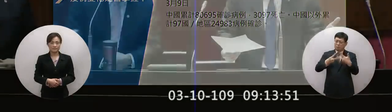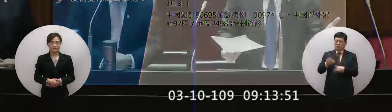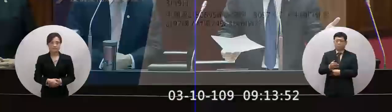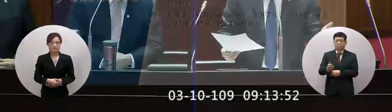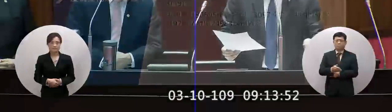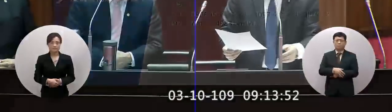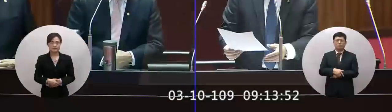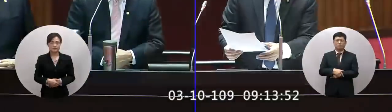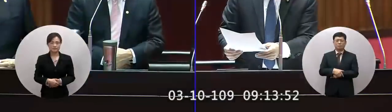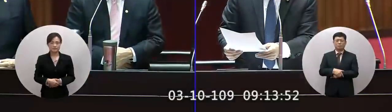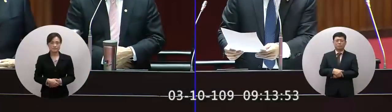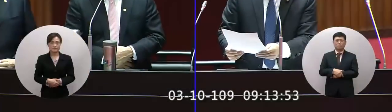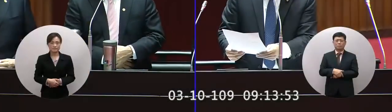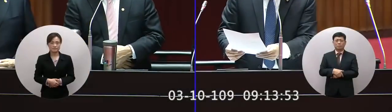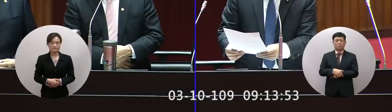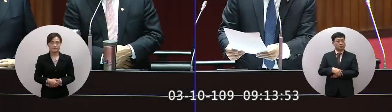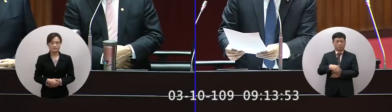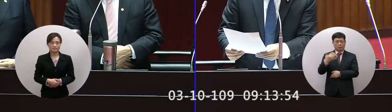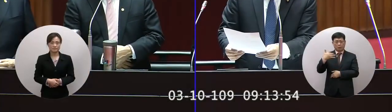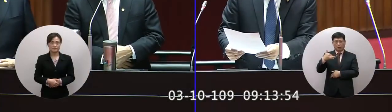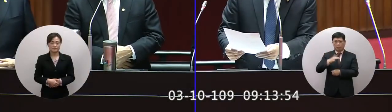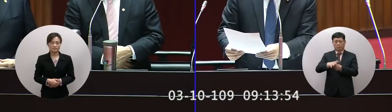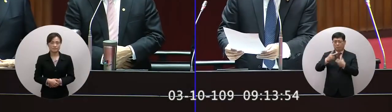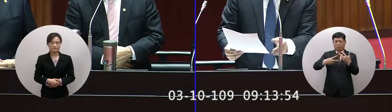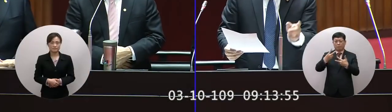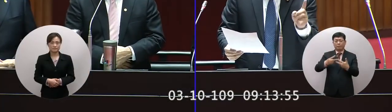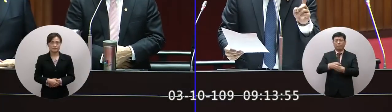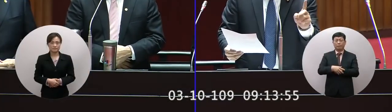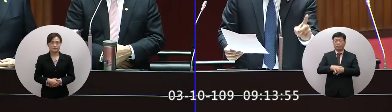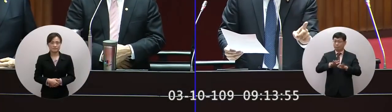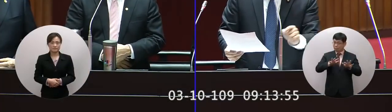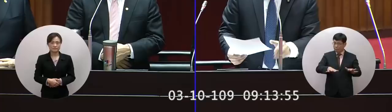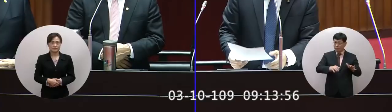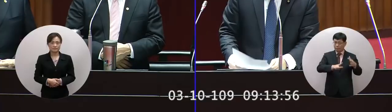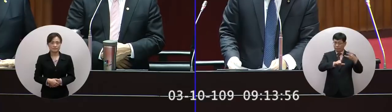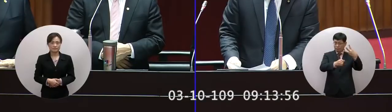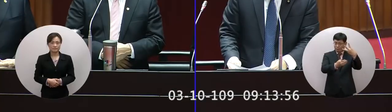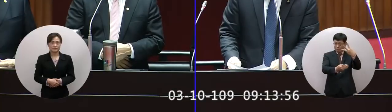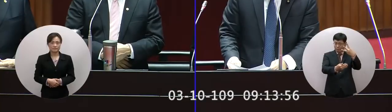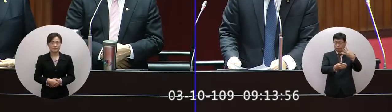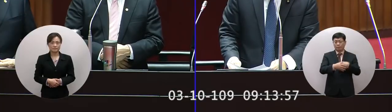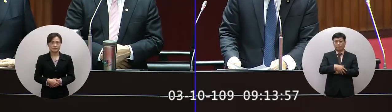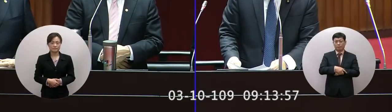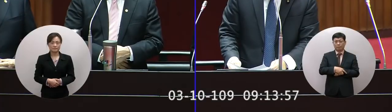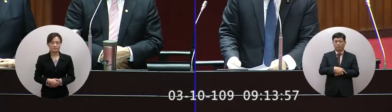礼拜左右了，还不到两个礼拜。然后今天3月9号